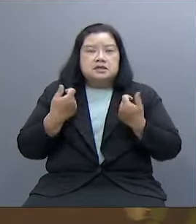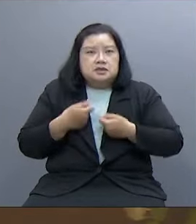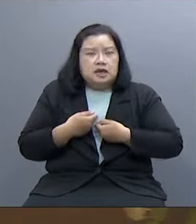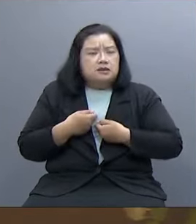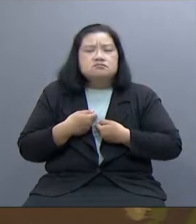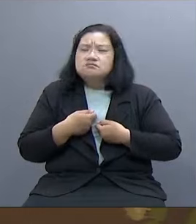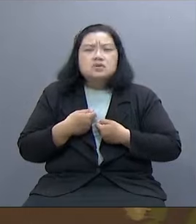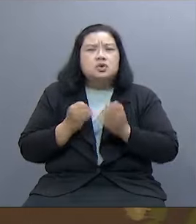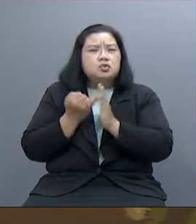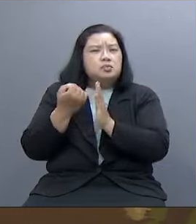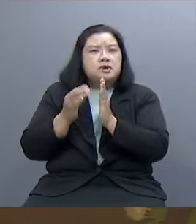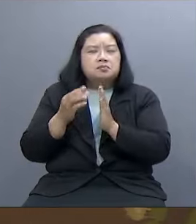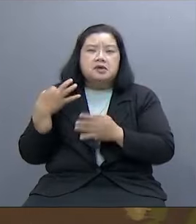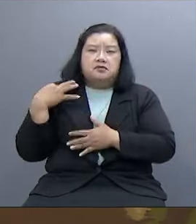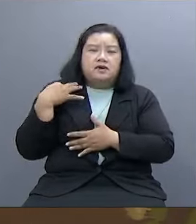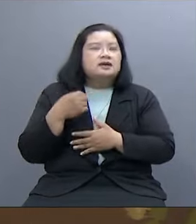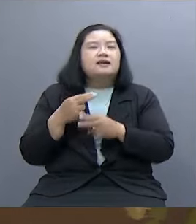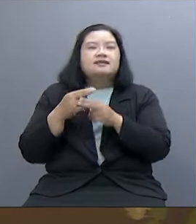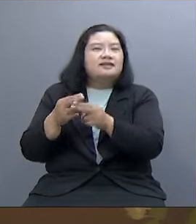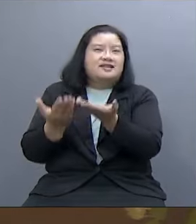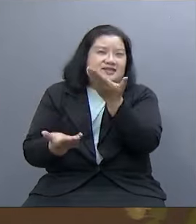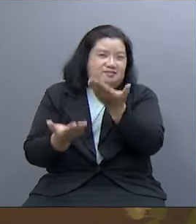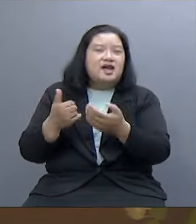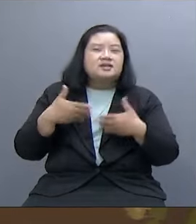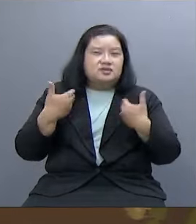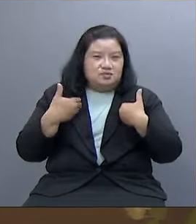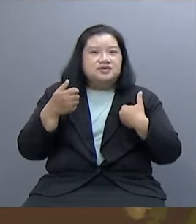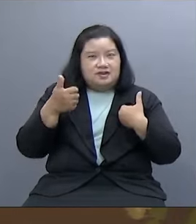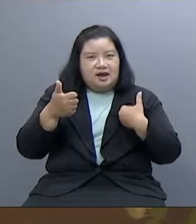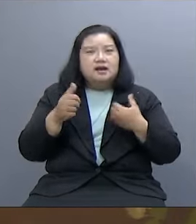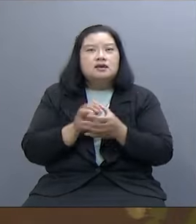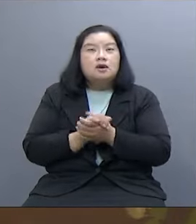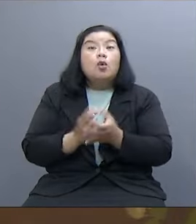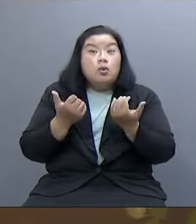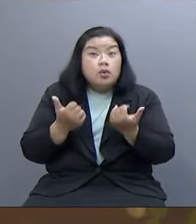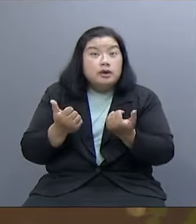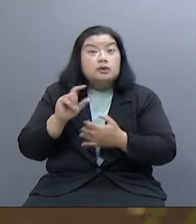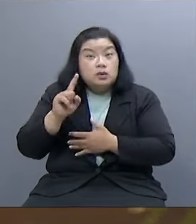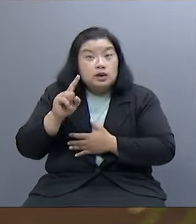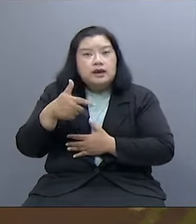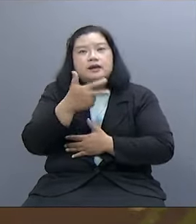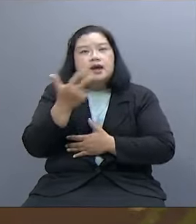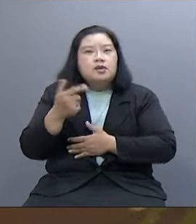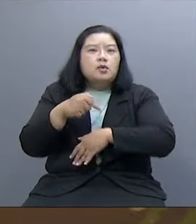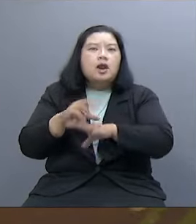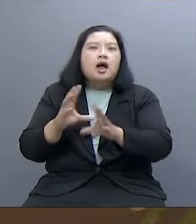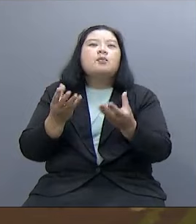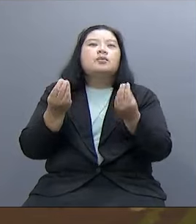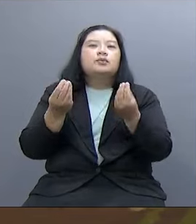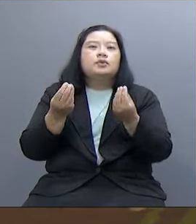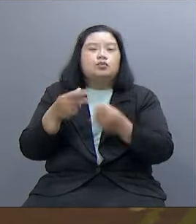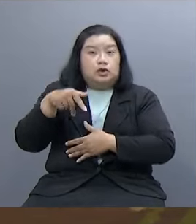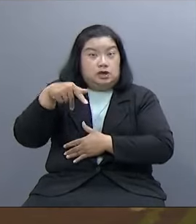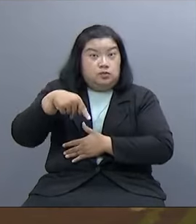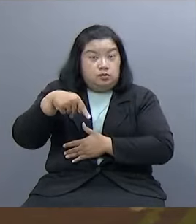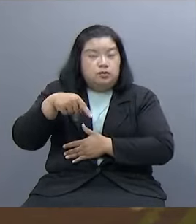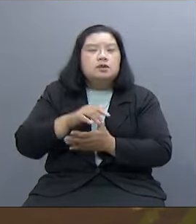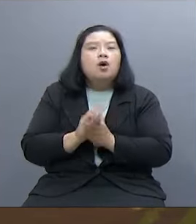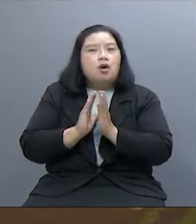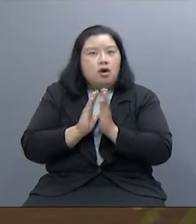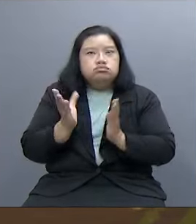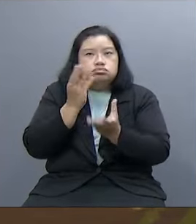นะแต่ว่าการเทศะนี่เป็นเรื่องสำคัญที่สุดเท่านั้นเองนะคะเอานี่คือทั้งหมดของเรานะคะกับวันใหม่ไรตี้นะคะพุธกลางสัปดาห์ขอบพระคุณทุกท่านสำหรับการติดต